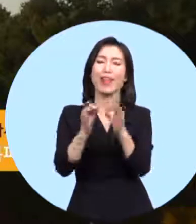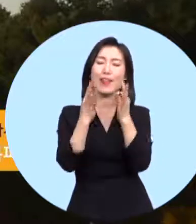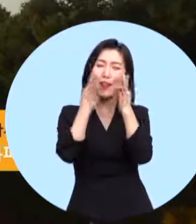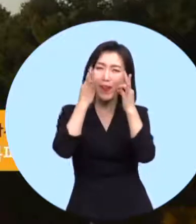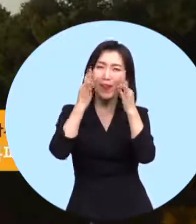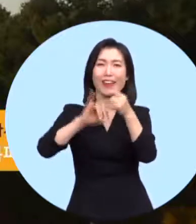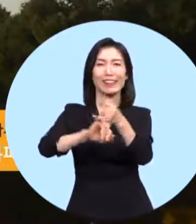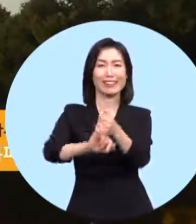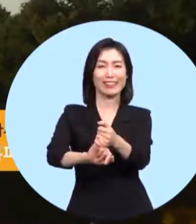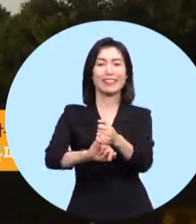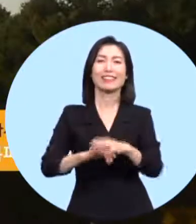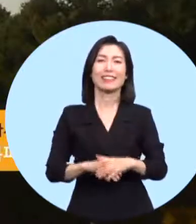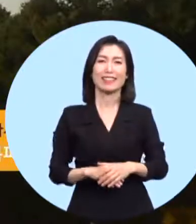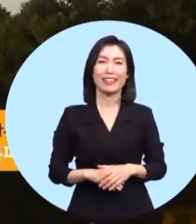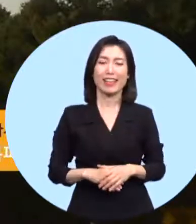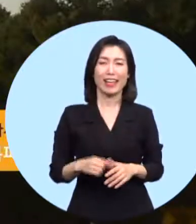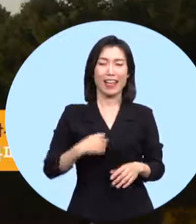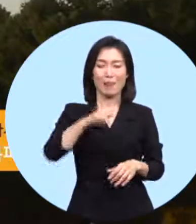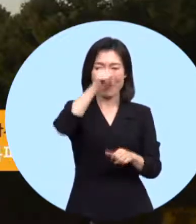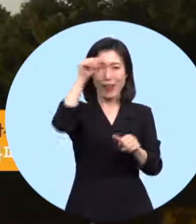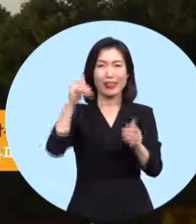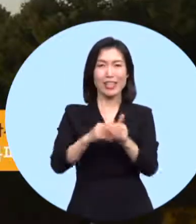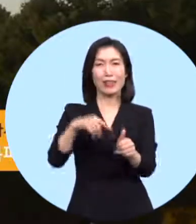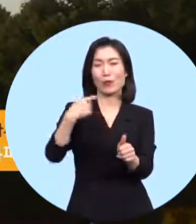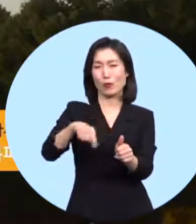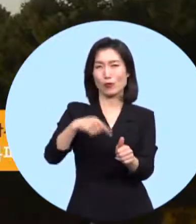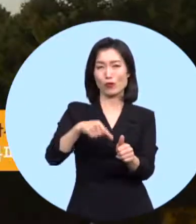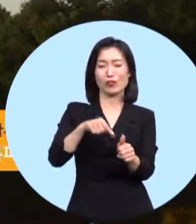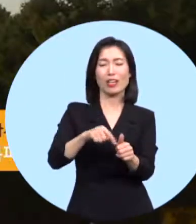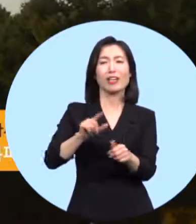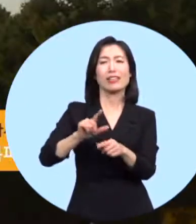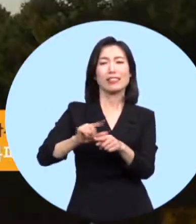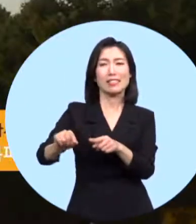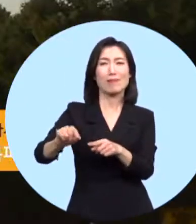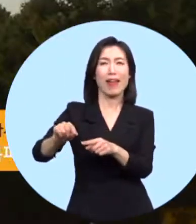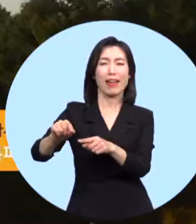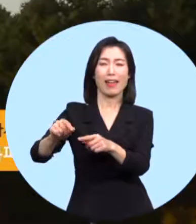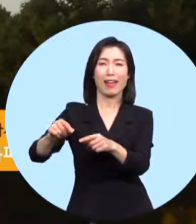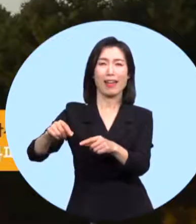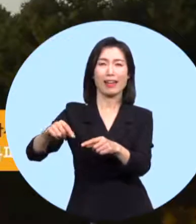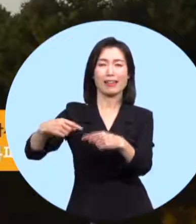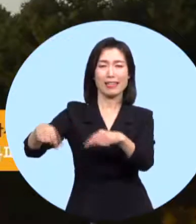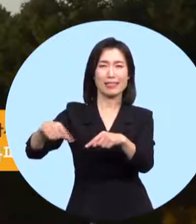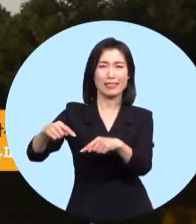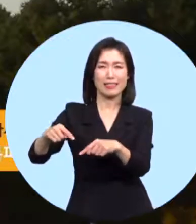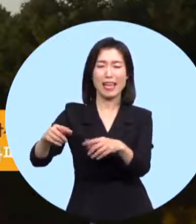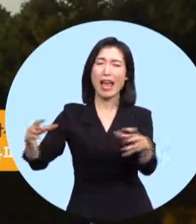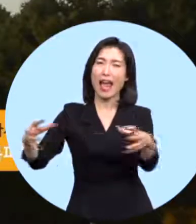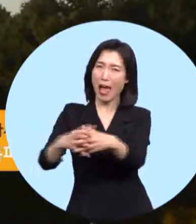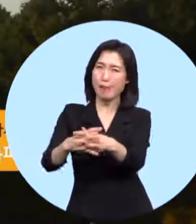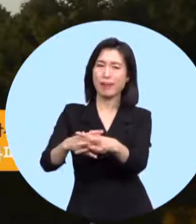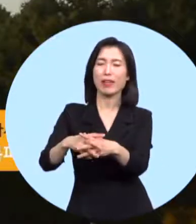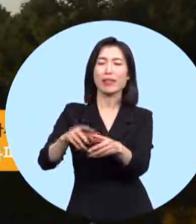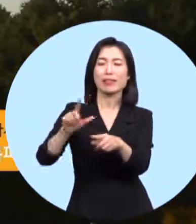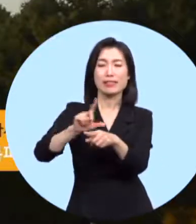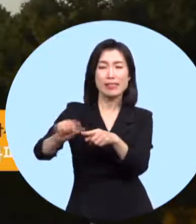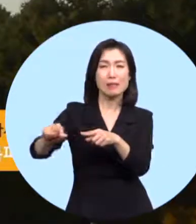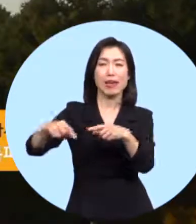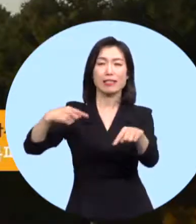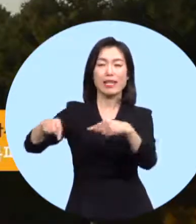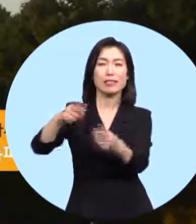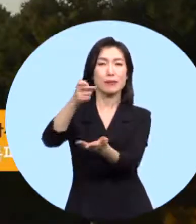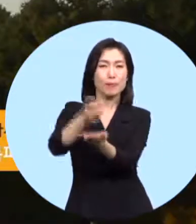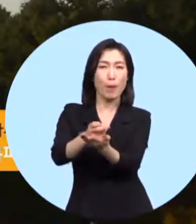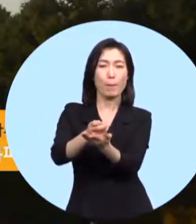노력하겠습니다. 저는 평생교육을 지방자치사무에 포함하는 지방자치법 개정안을